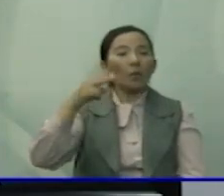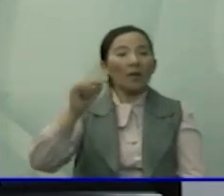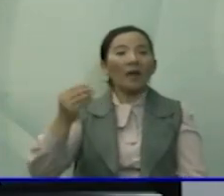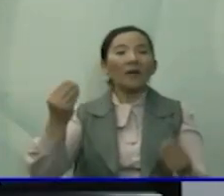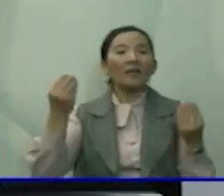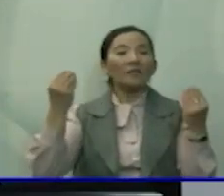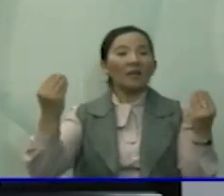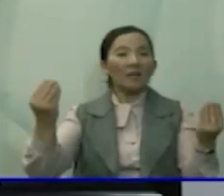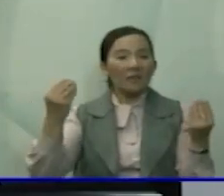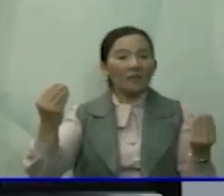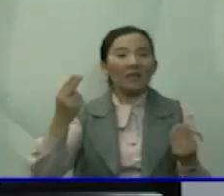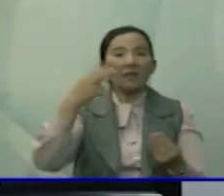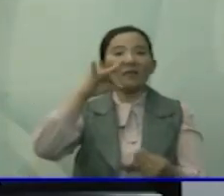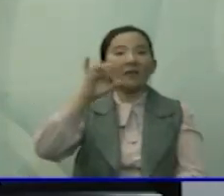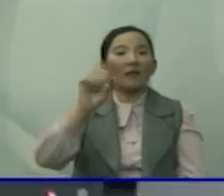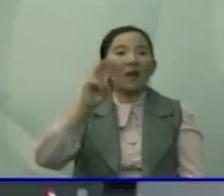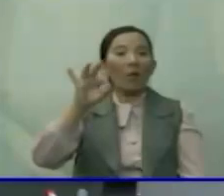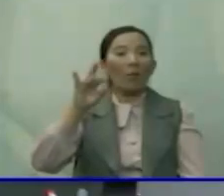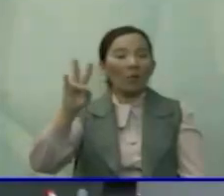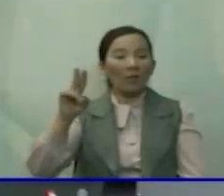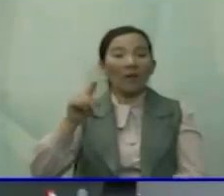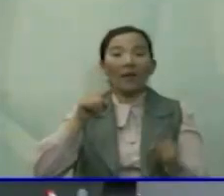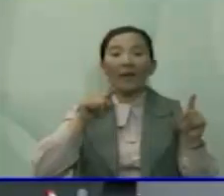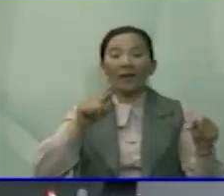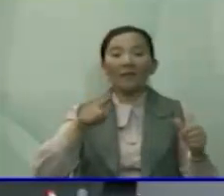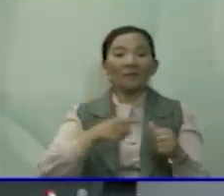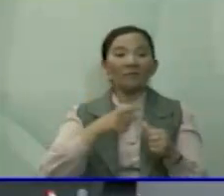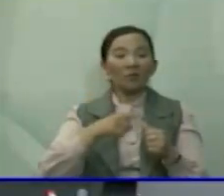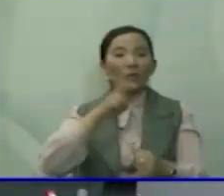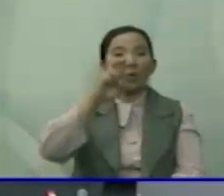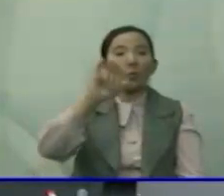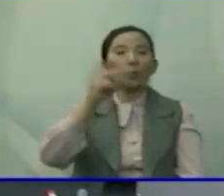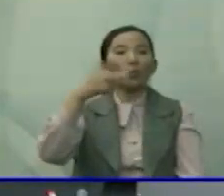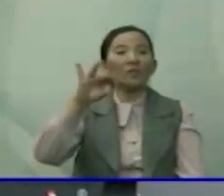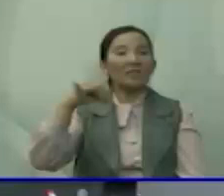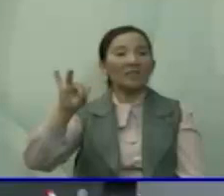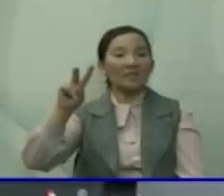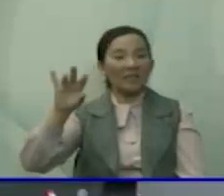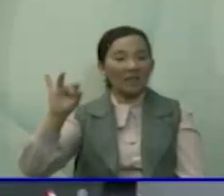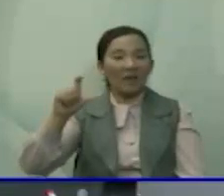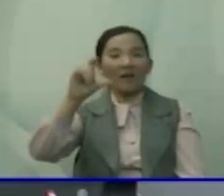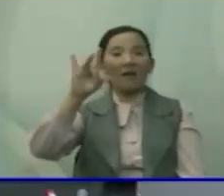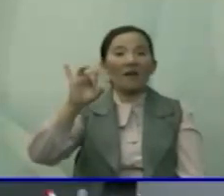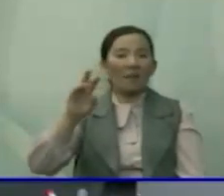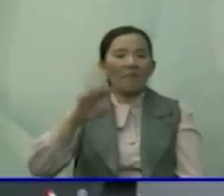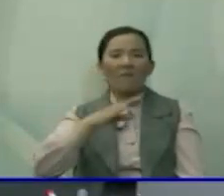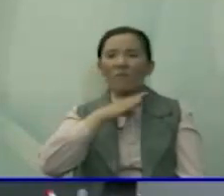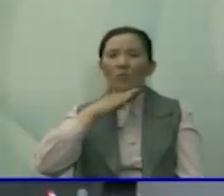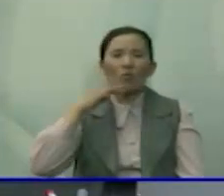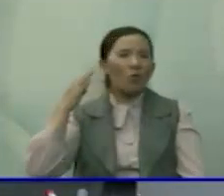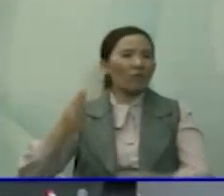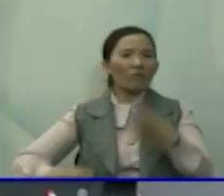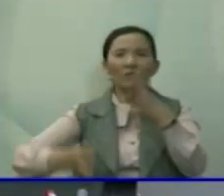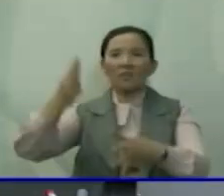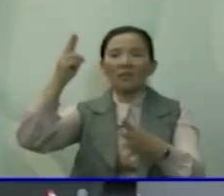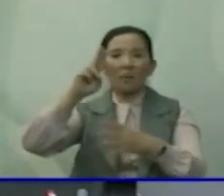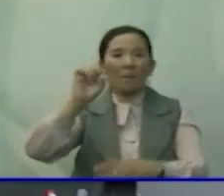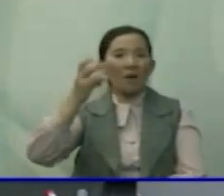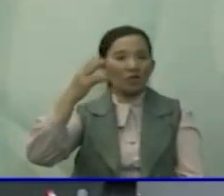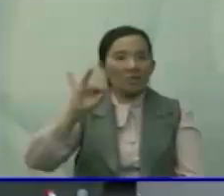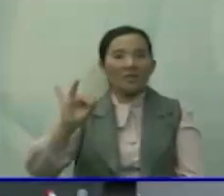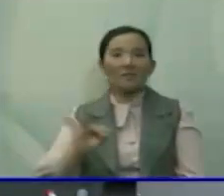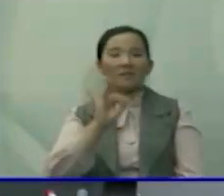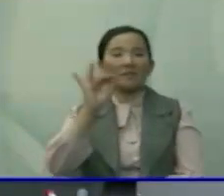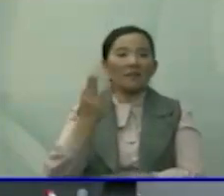нанкине пагоды буддистские храмы виде высоких многоэтажных башен из дерева